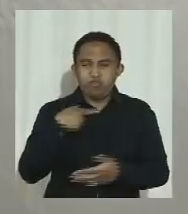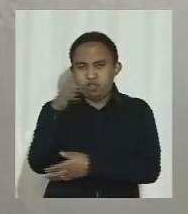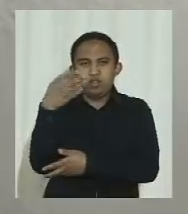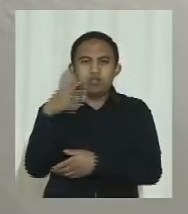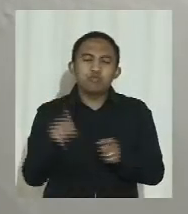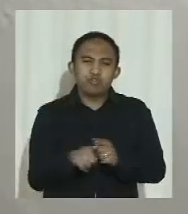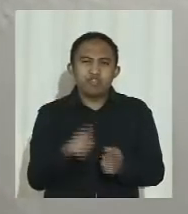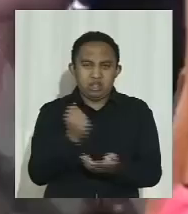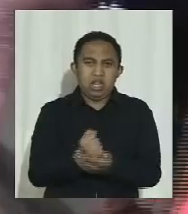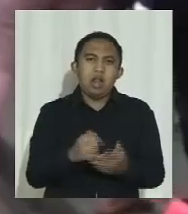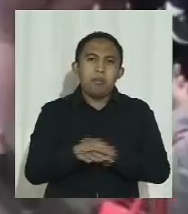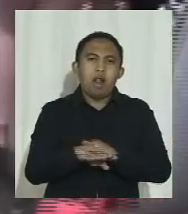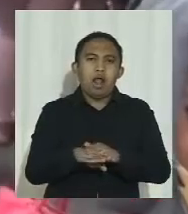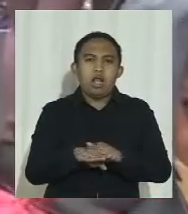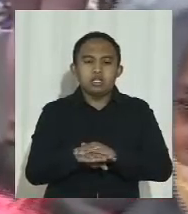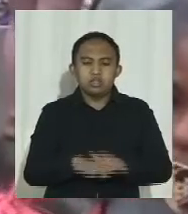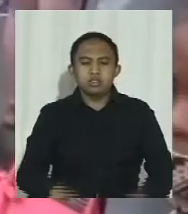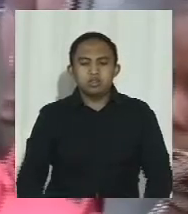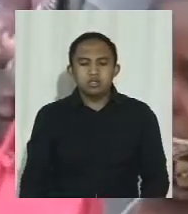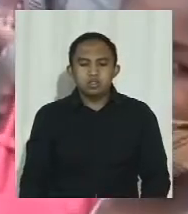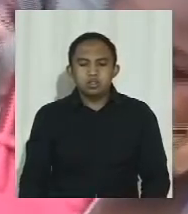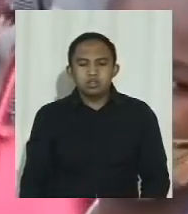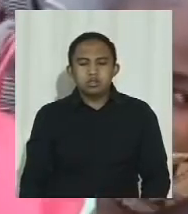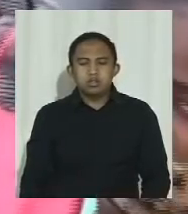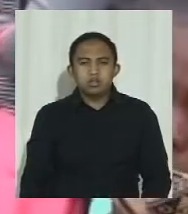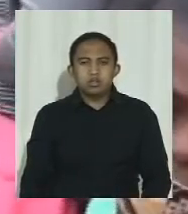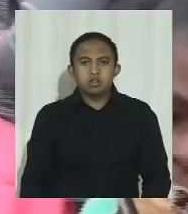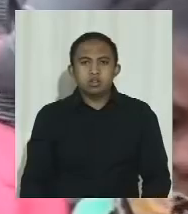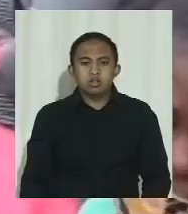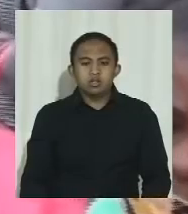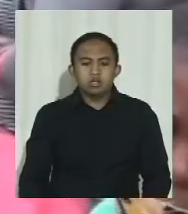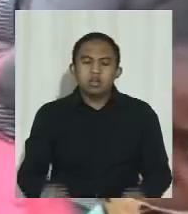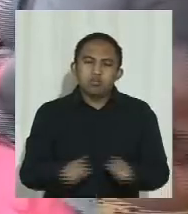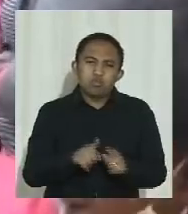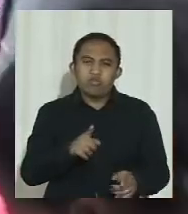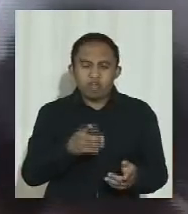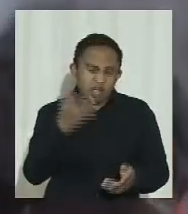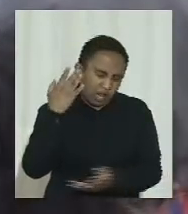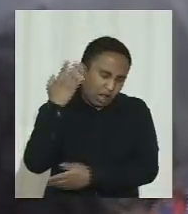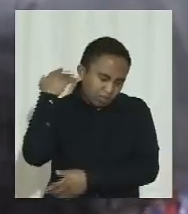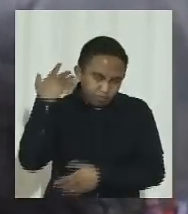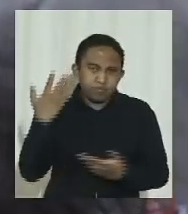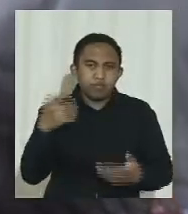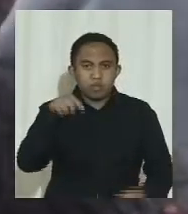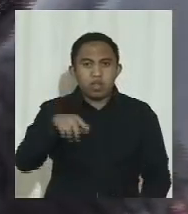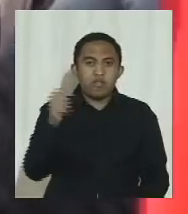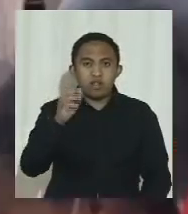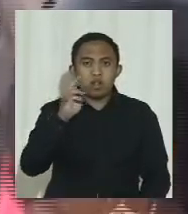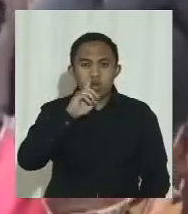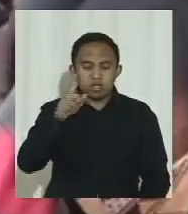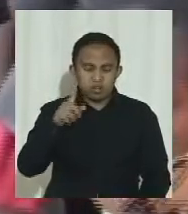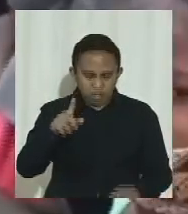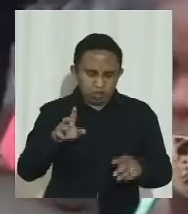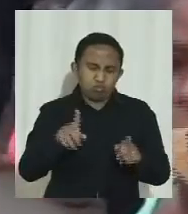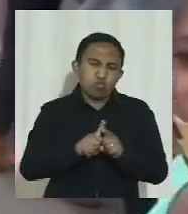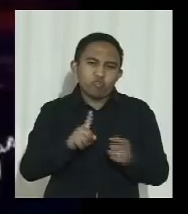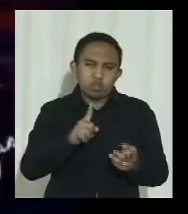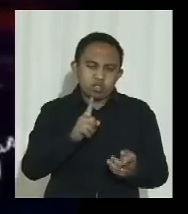dia atsangana ny saina. Manerana ny Madagasikara toy ny fanaohatra amin'izay ny fety ny 25 jiona amin'ity taona